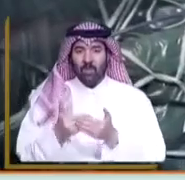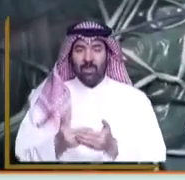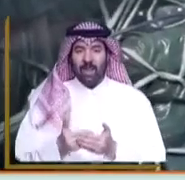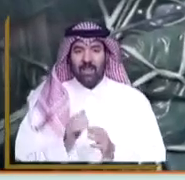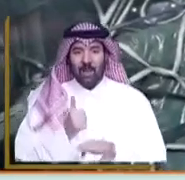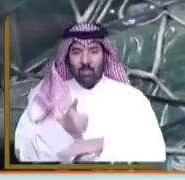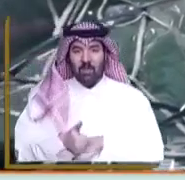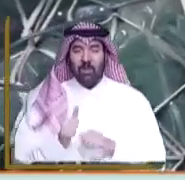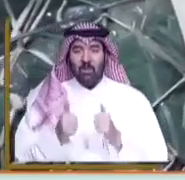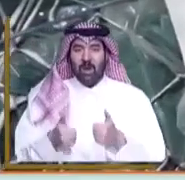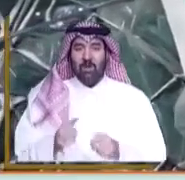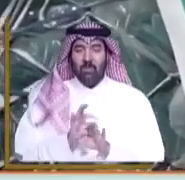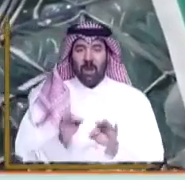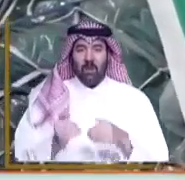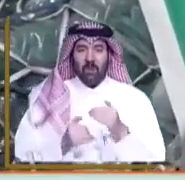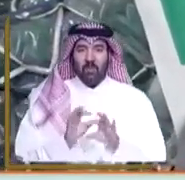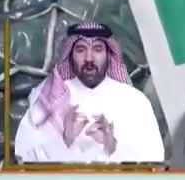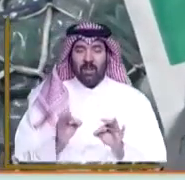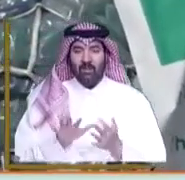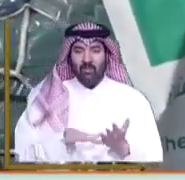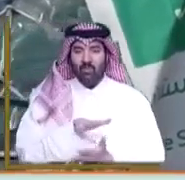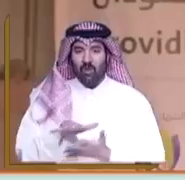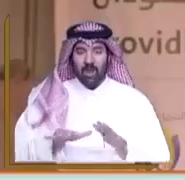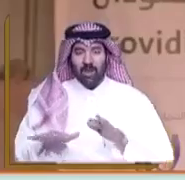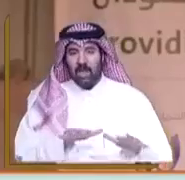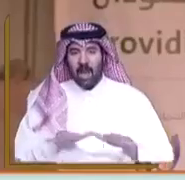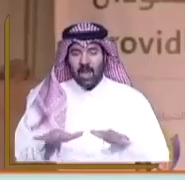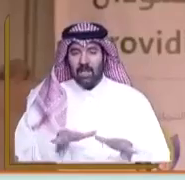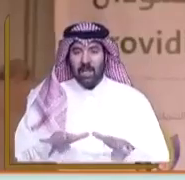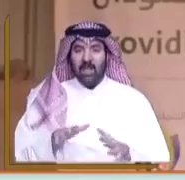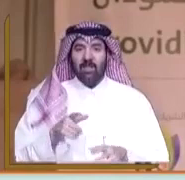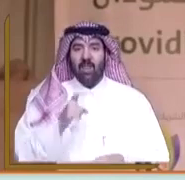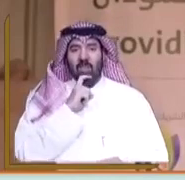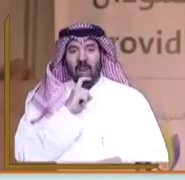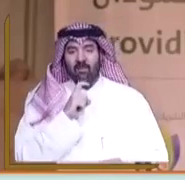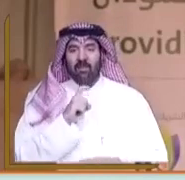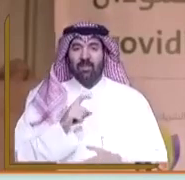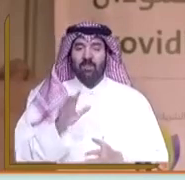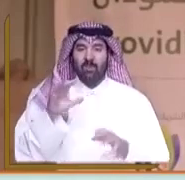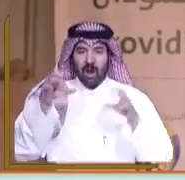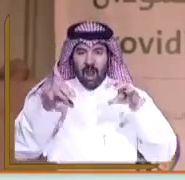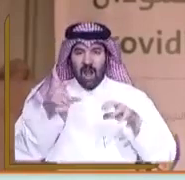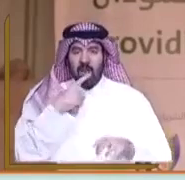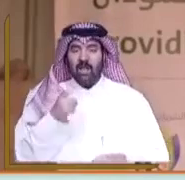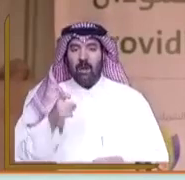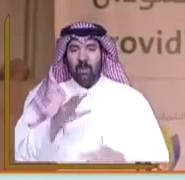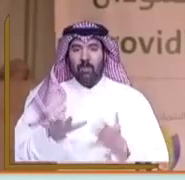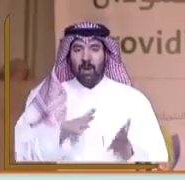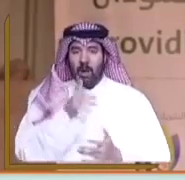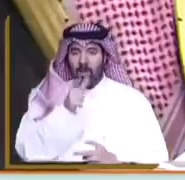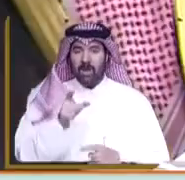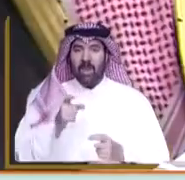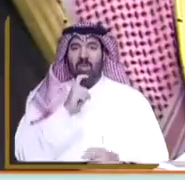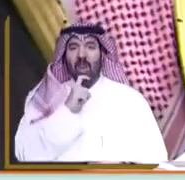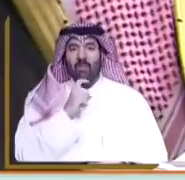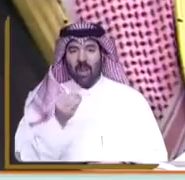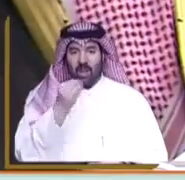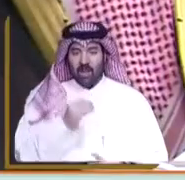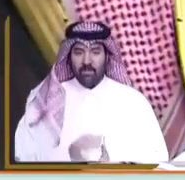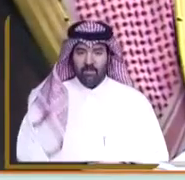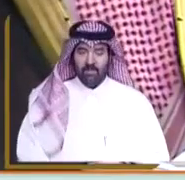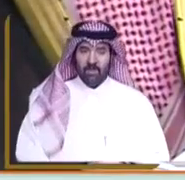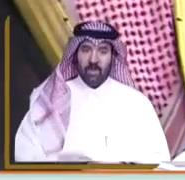احتياجا والدول المتضررة من الكوارث الطبيعية والأزمات الإنسانية ومواجهة تحديات انعدام الأمن الغذائي. عملت